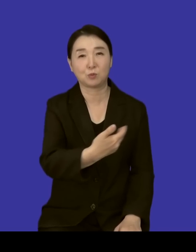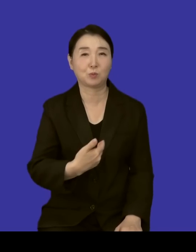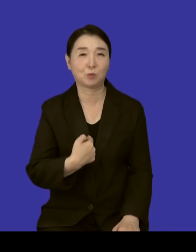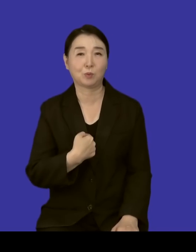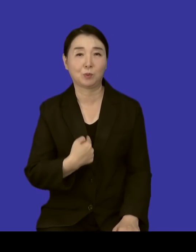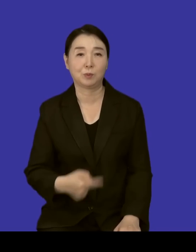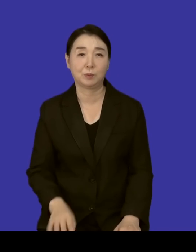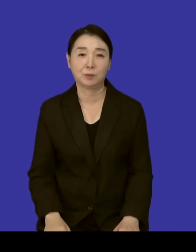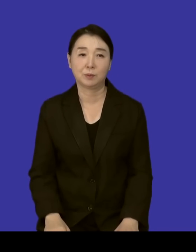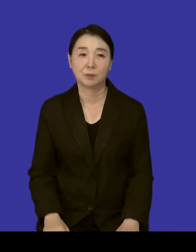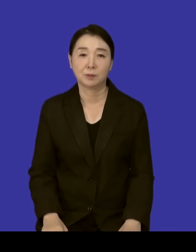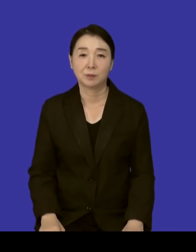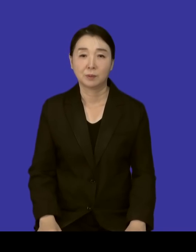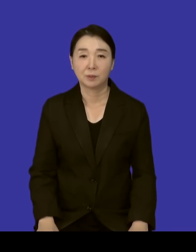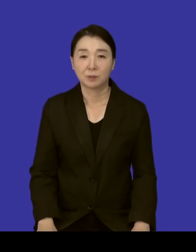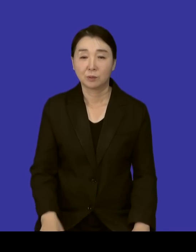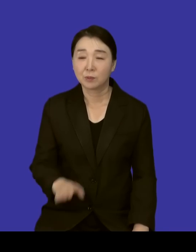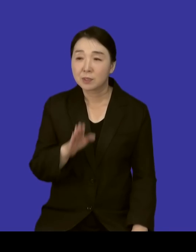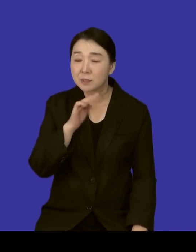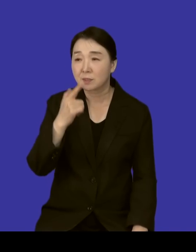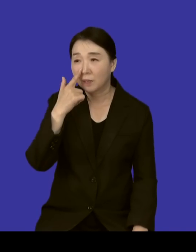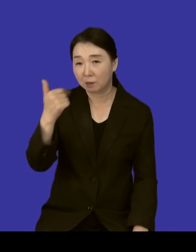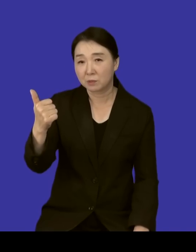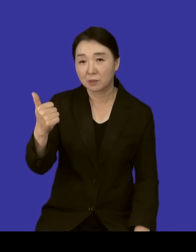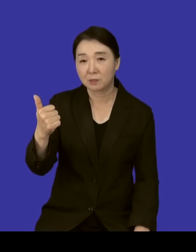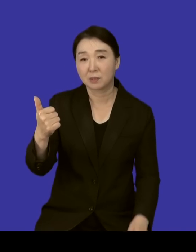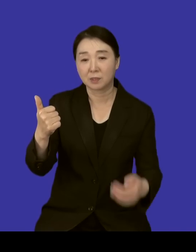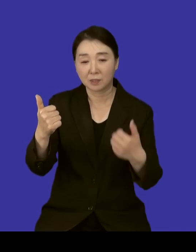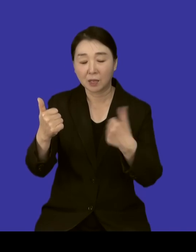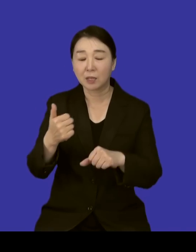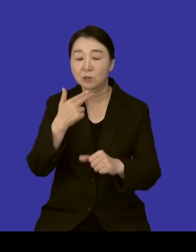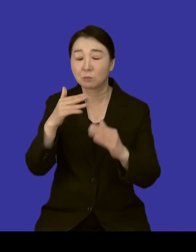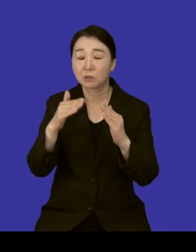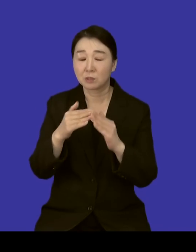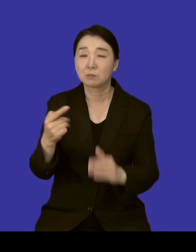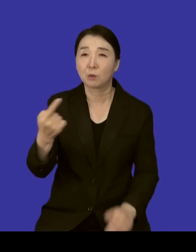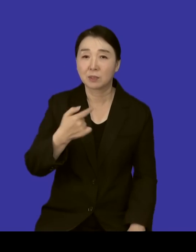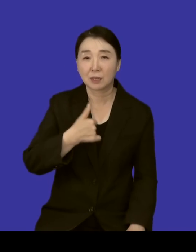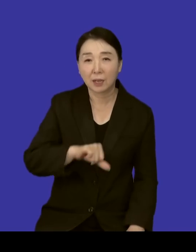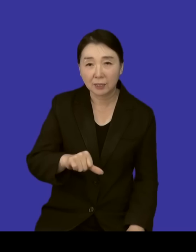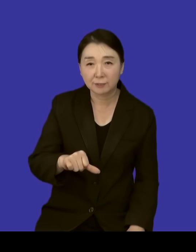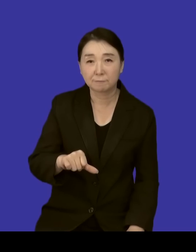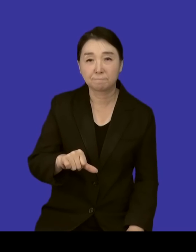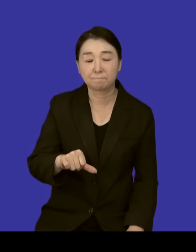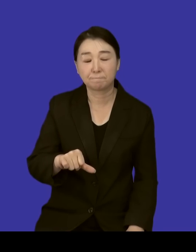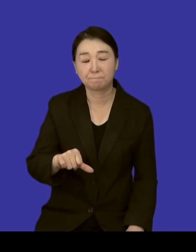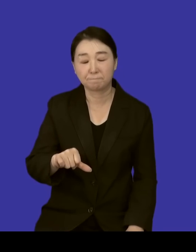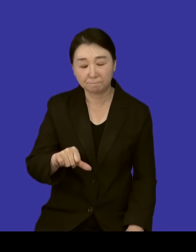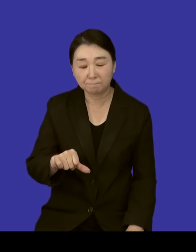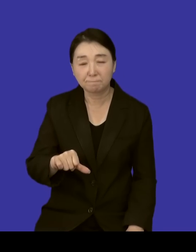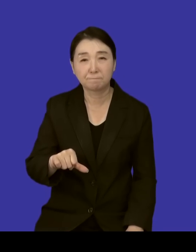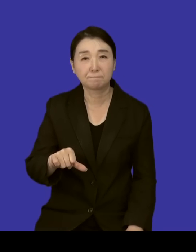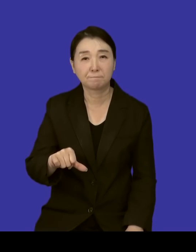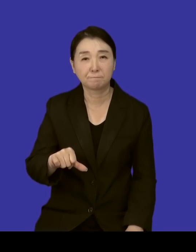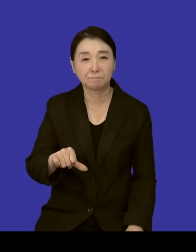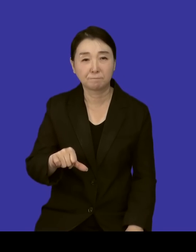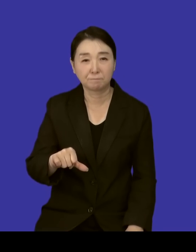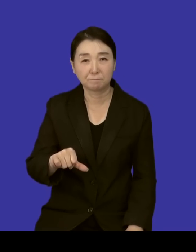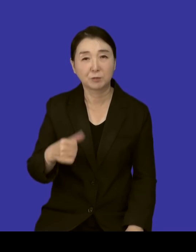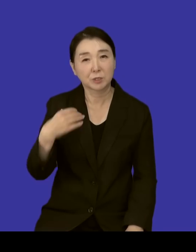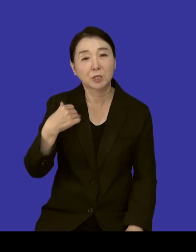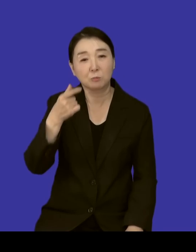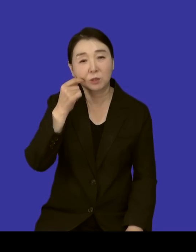몰라요. 예. 우리 친정아버지한테는 아들 없는 집에 와서 아들 노릇 못했다고. 그다음에 또